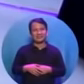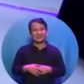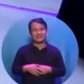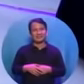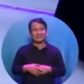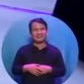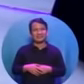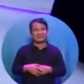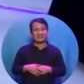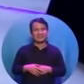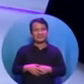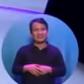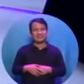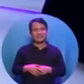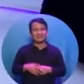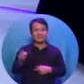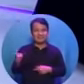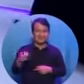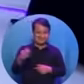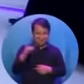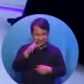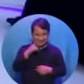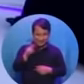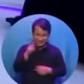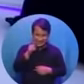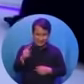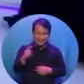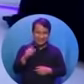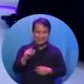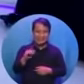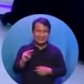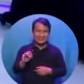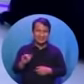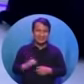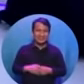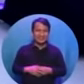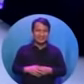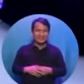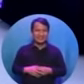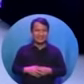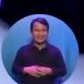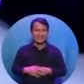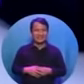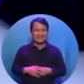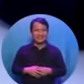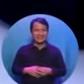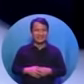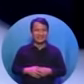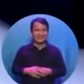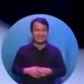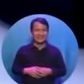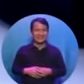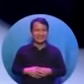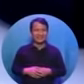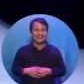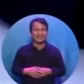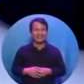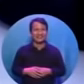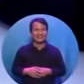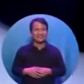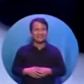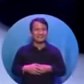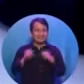Bronzal. Okay. Kala ko yung kasambahin namin sa Lani na. Hindi siya magluto. Tumago doon sa mga. Kali kaya ako.